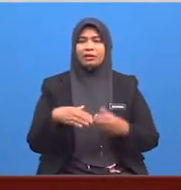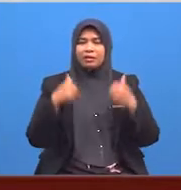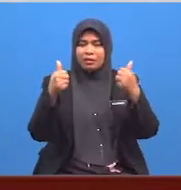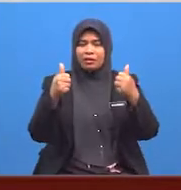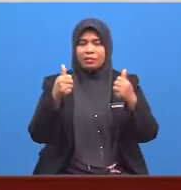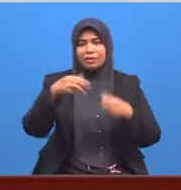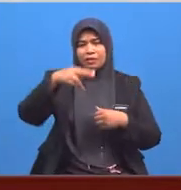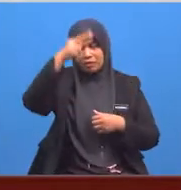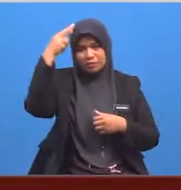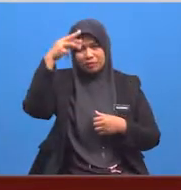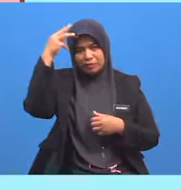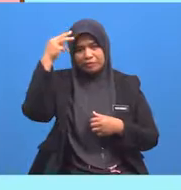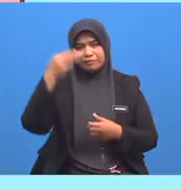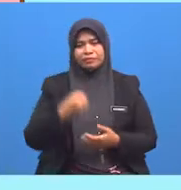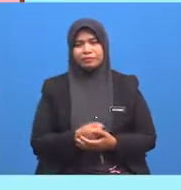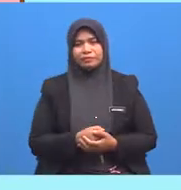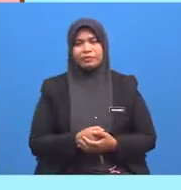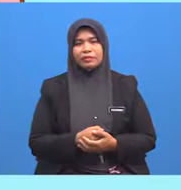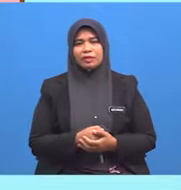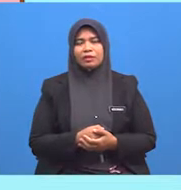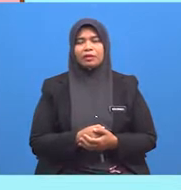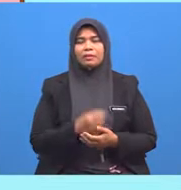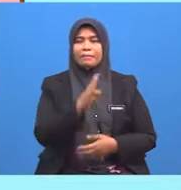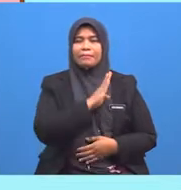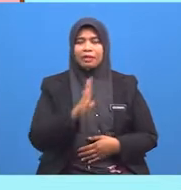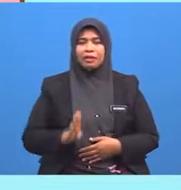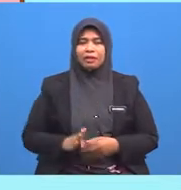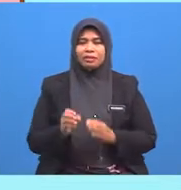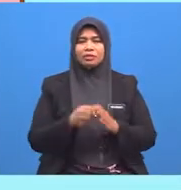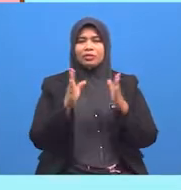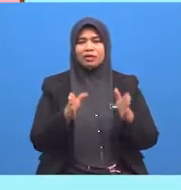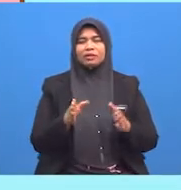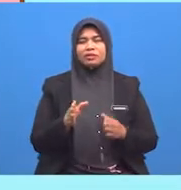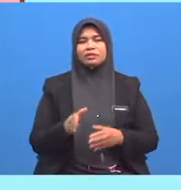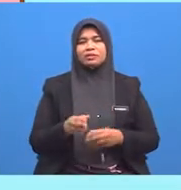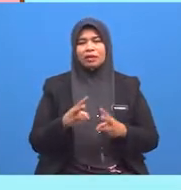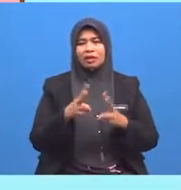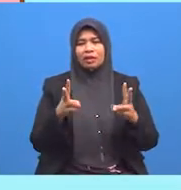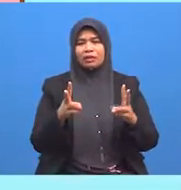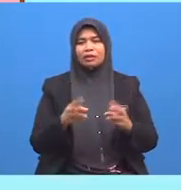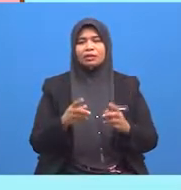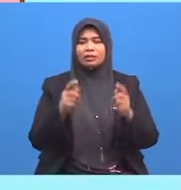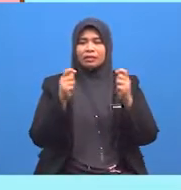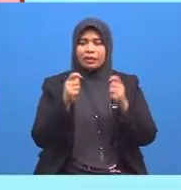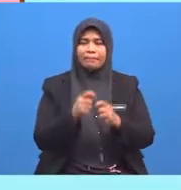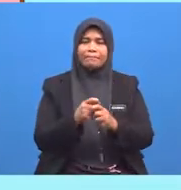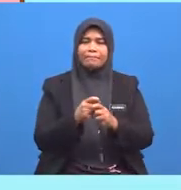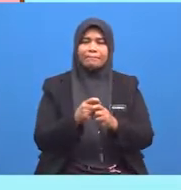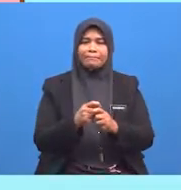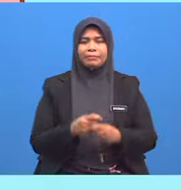Muhammad Shallallahu Alaihi Wasallam bagi seseorang yang sangat teguh pendirian dan tidak pun Mudah